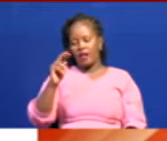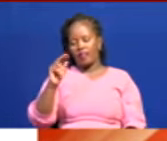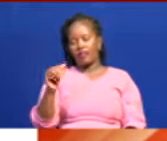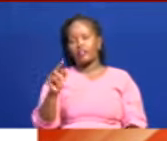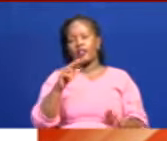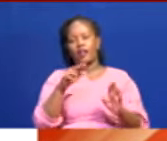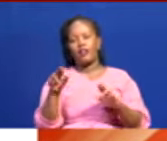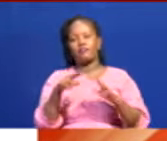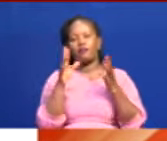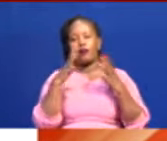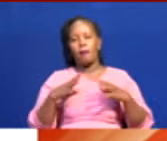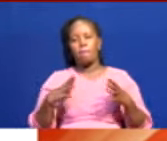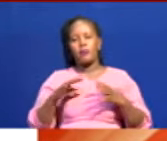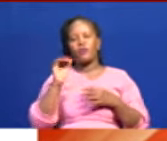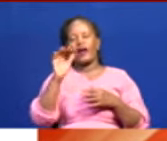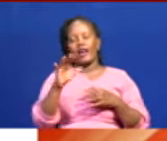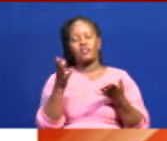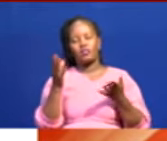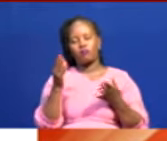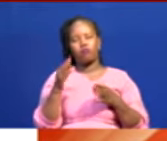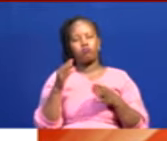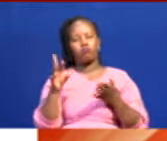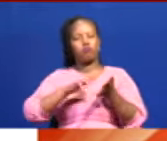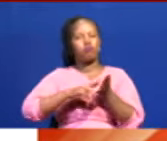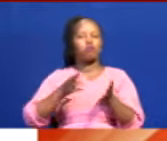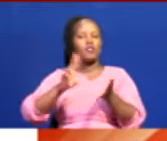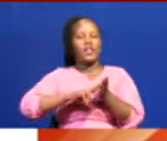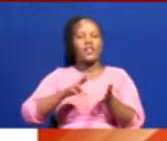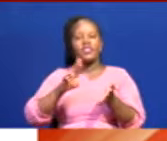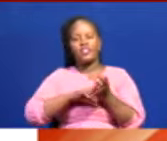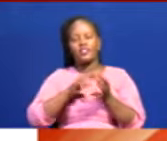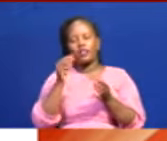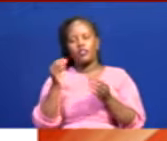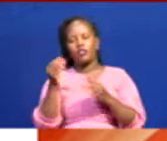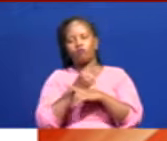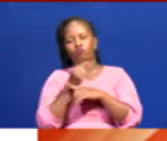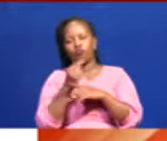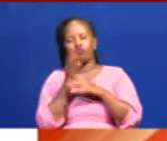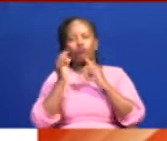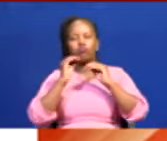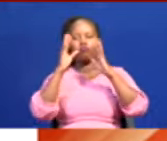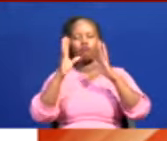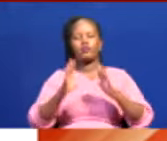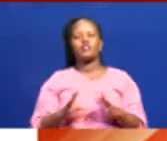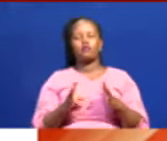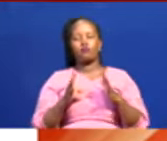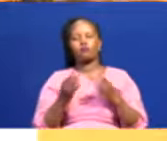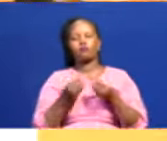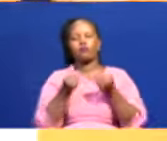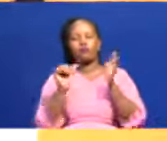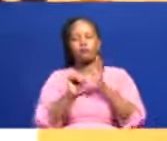kukumbatia taaluma ya walimu ili kutatua tatizo la uhaba wa walimu katika eneo hilo.